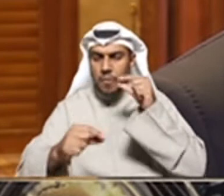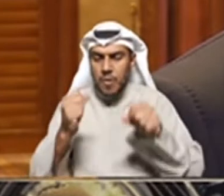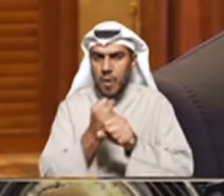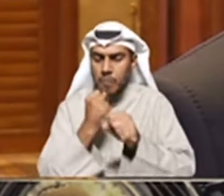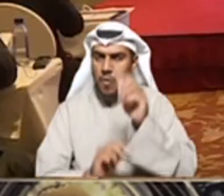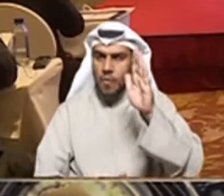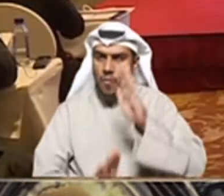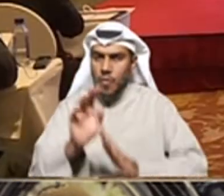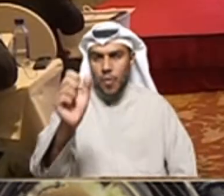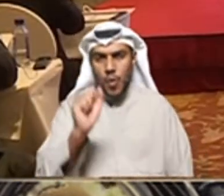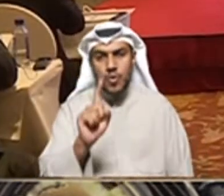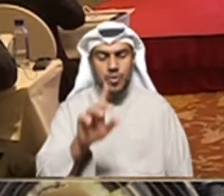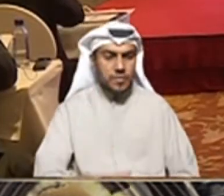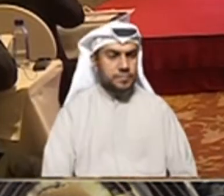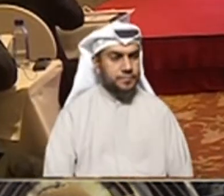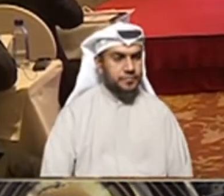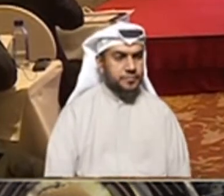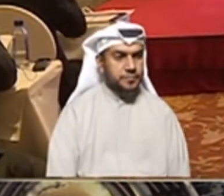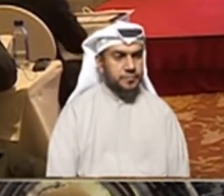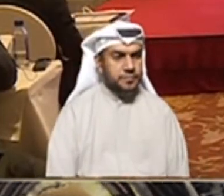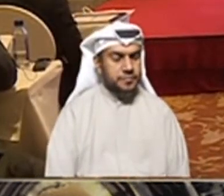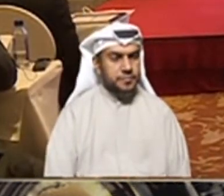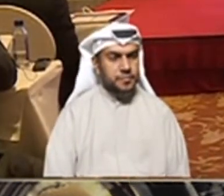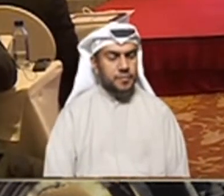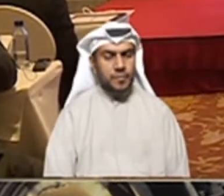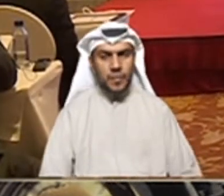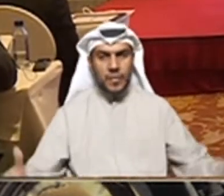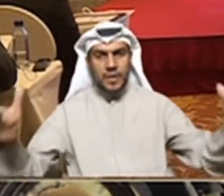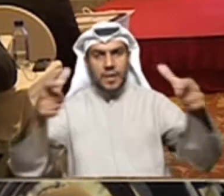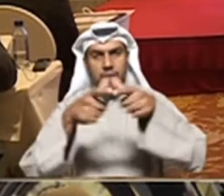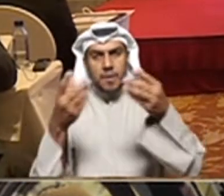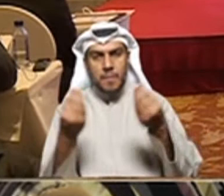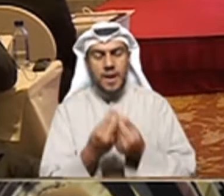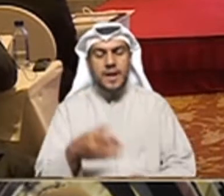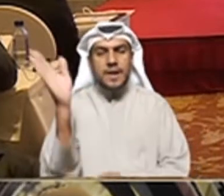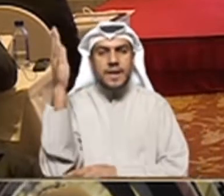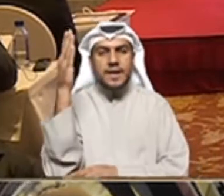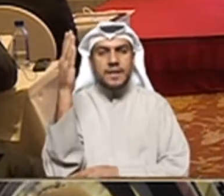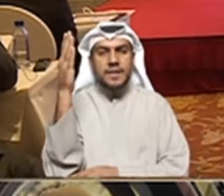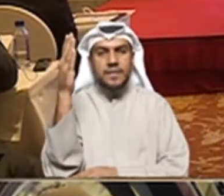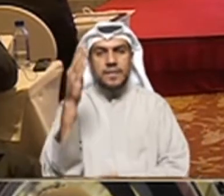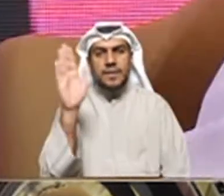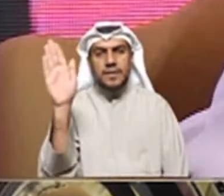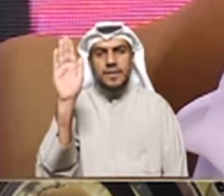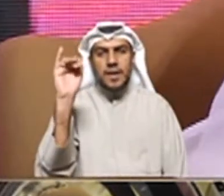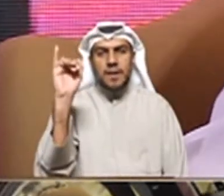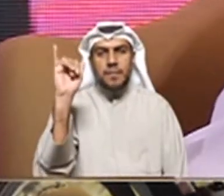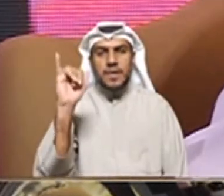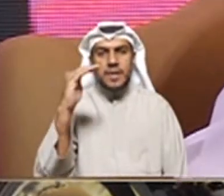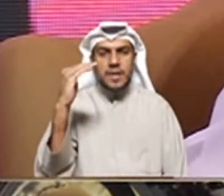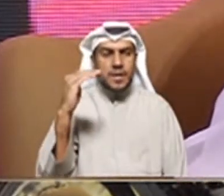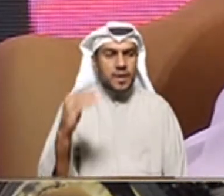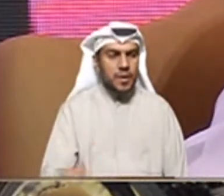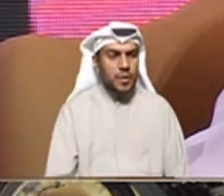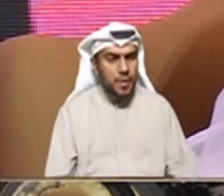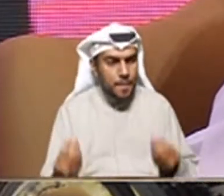بشكل جذري. المنتدى نظم بمبادرة من سعادة السفير سميح جوهر حياة سفير دولة الكويت لدى